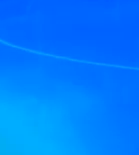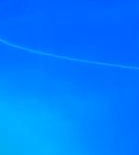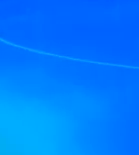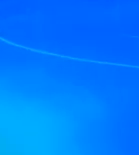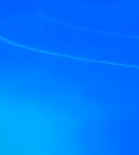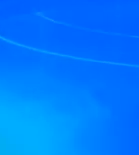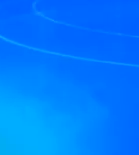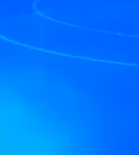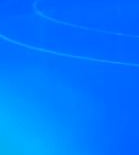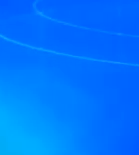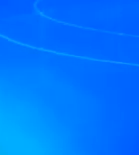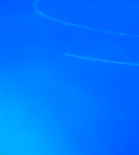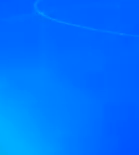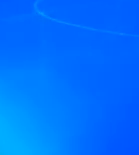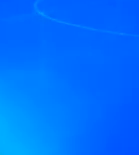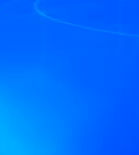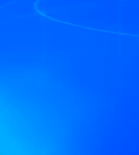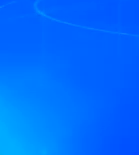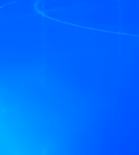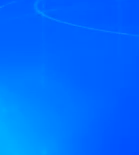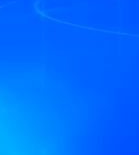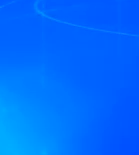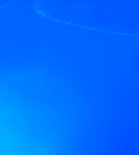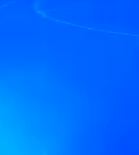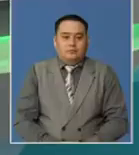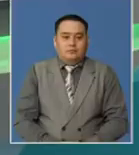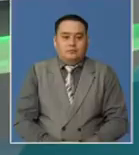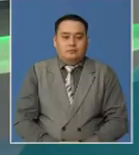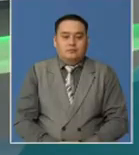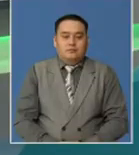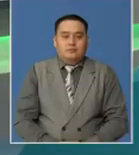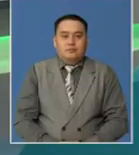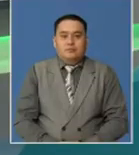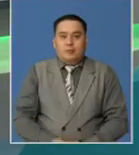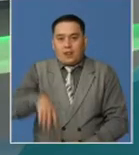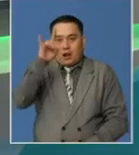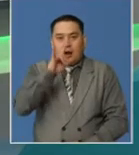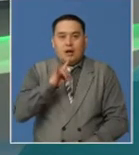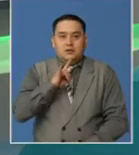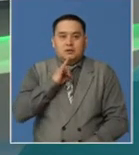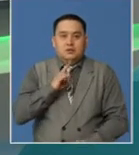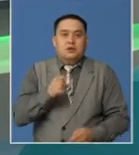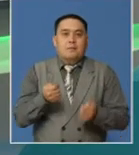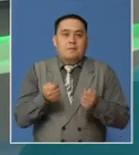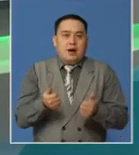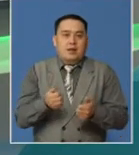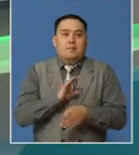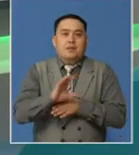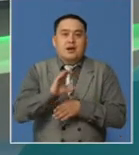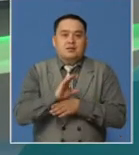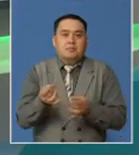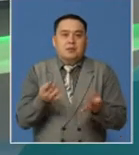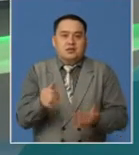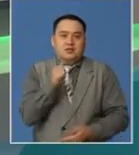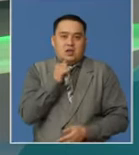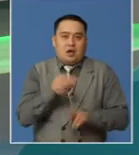В Казахстане стали меньше производить обычных сигарет.